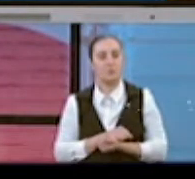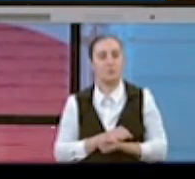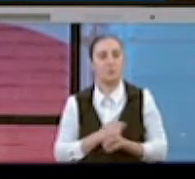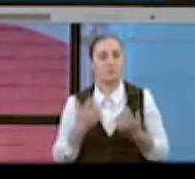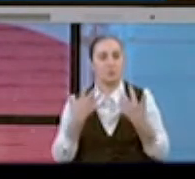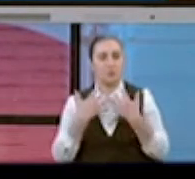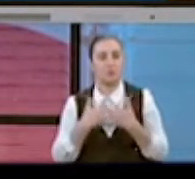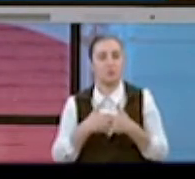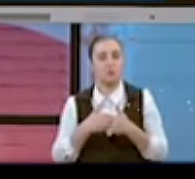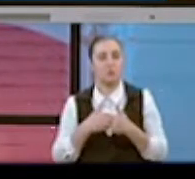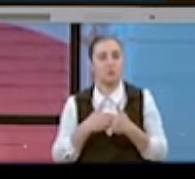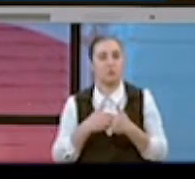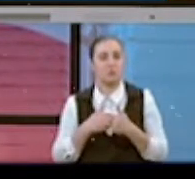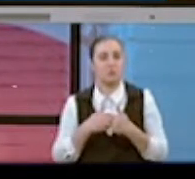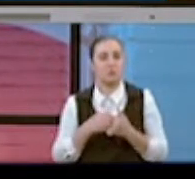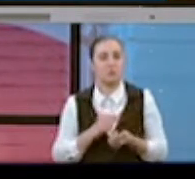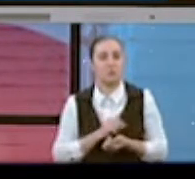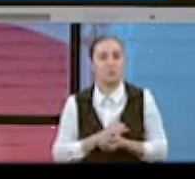Посчитали?